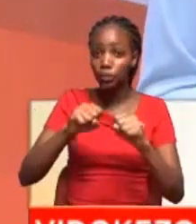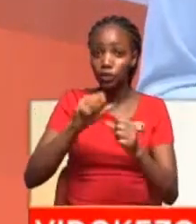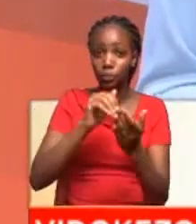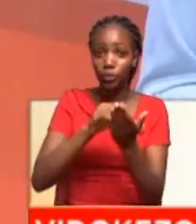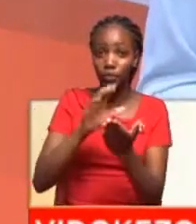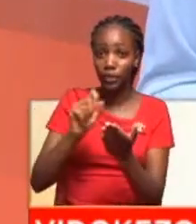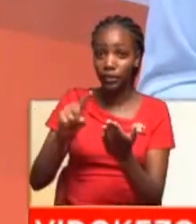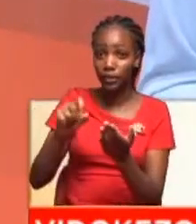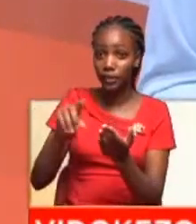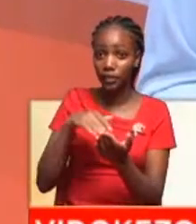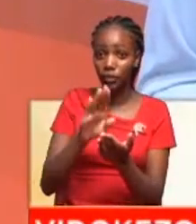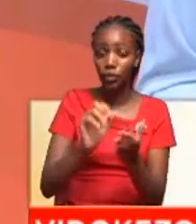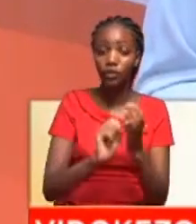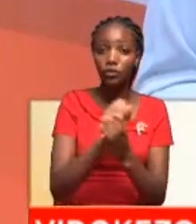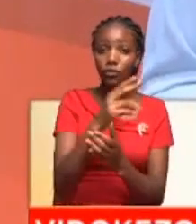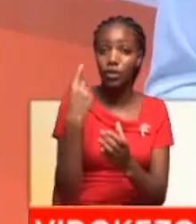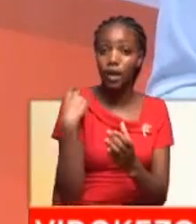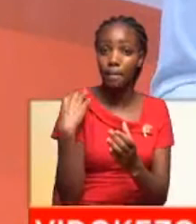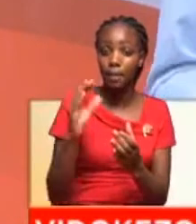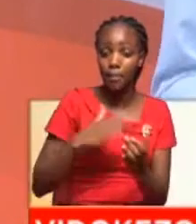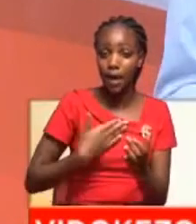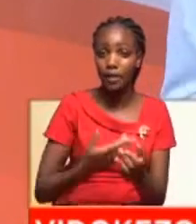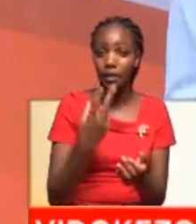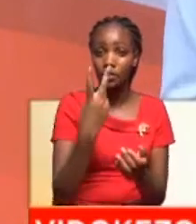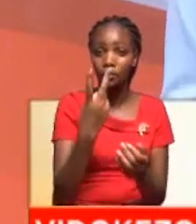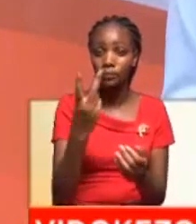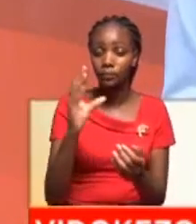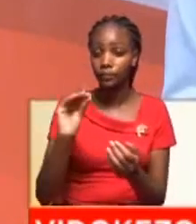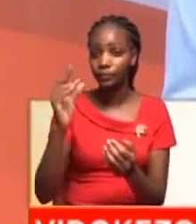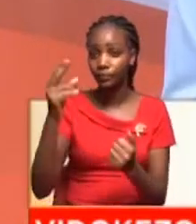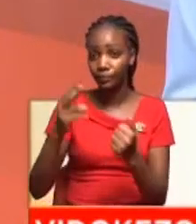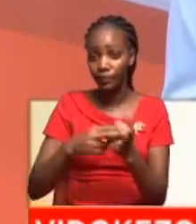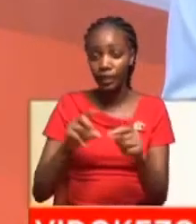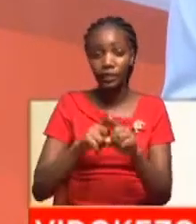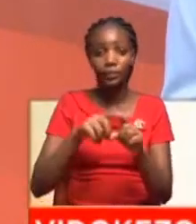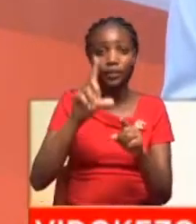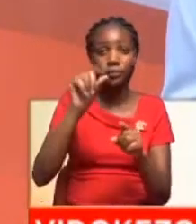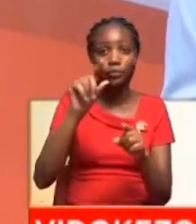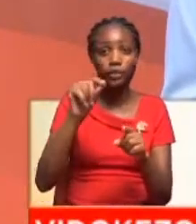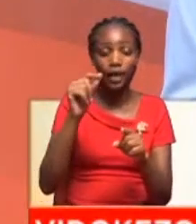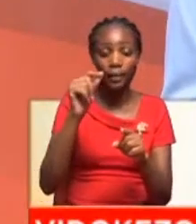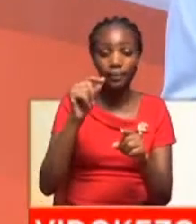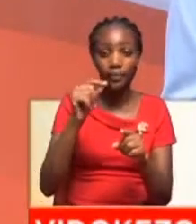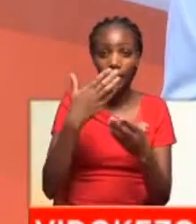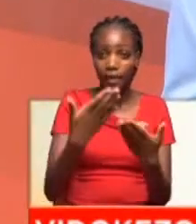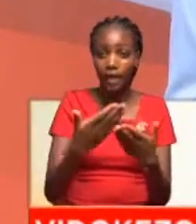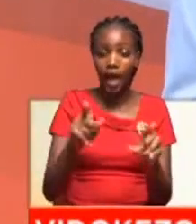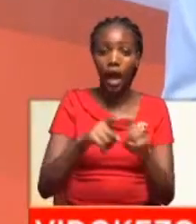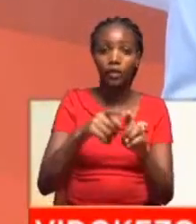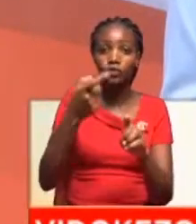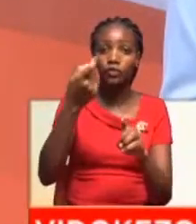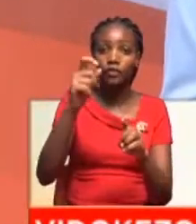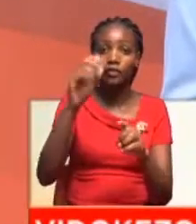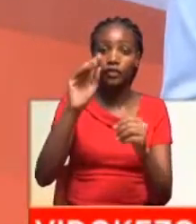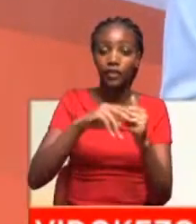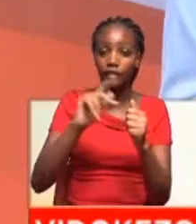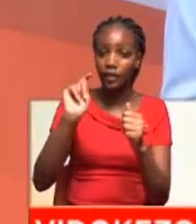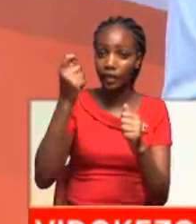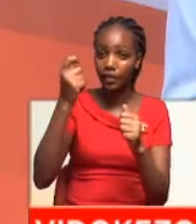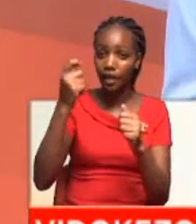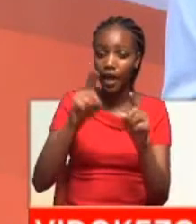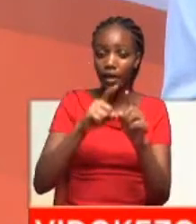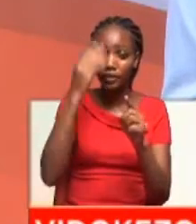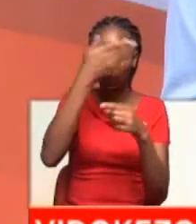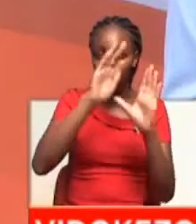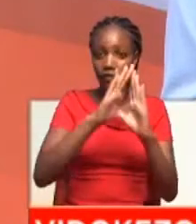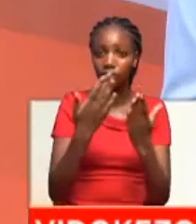kupitia 22207 na vile vile kupitia Twitter yangu Terere Manuel 21 na vile vile TV 47 Kenya hiyo Facebook.